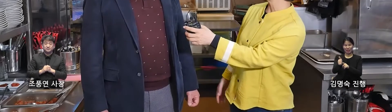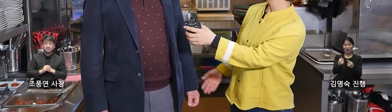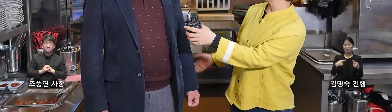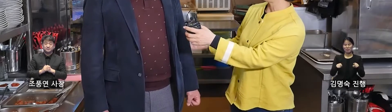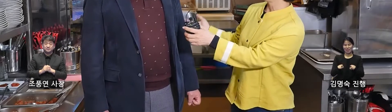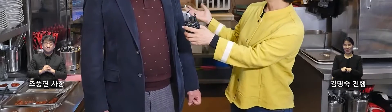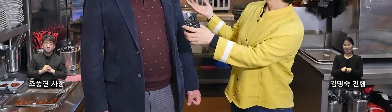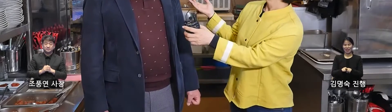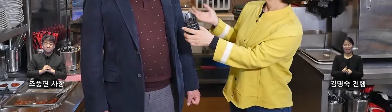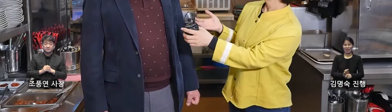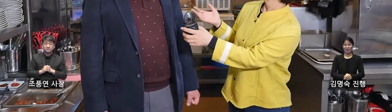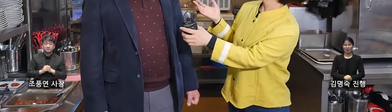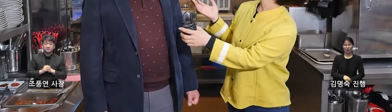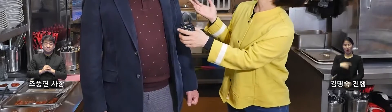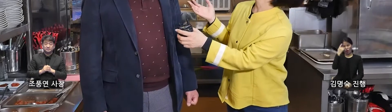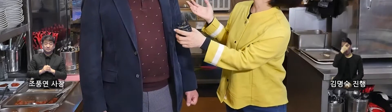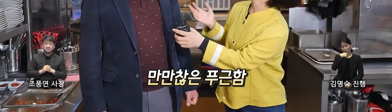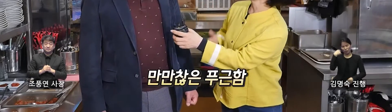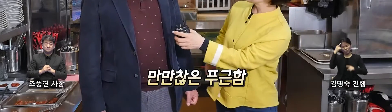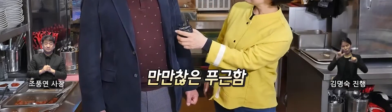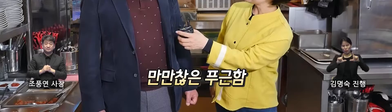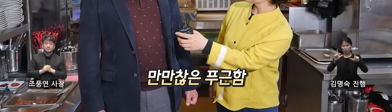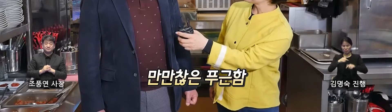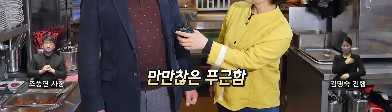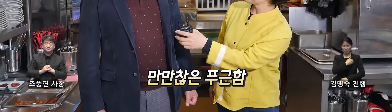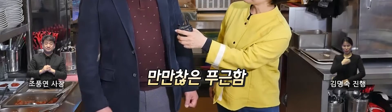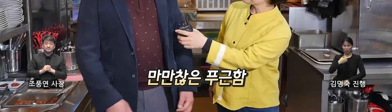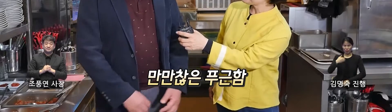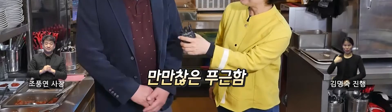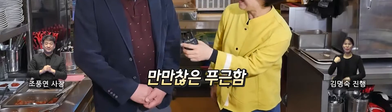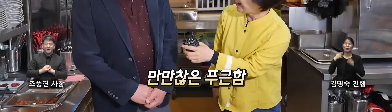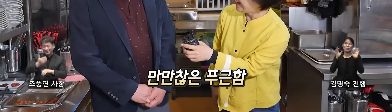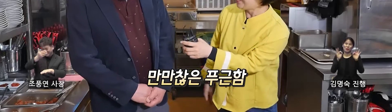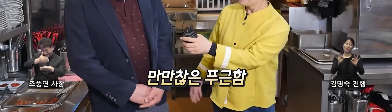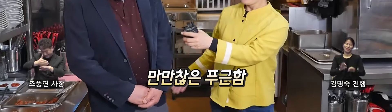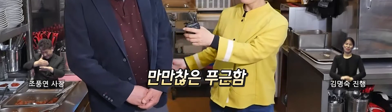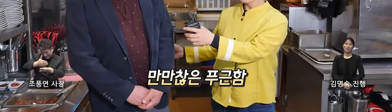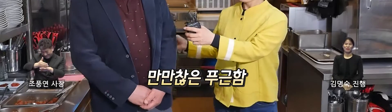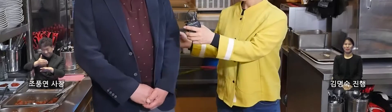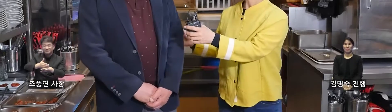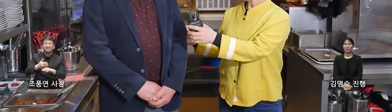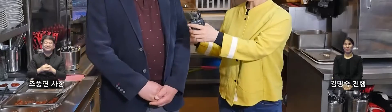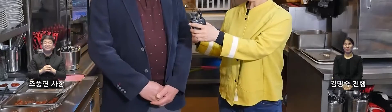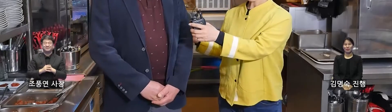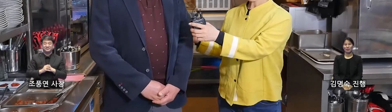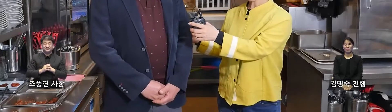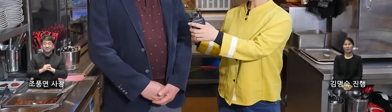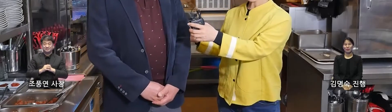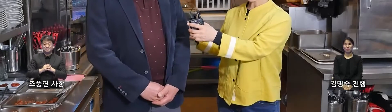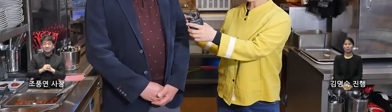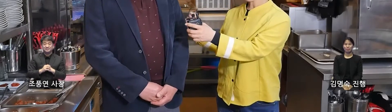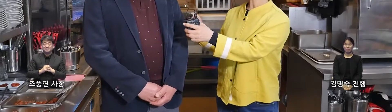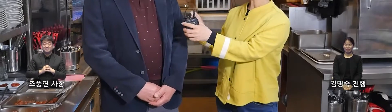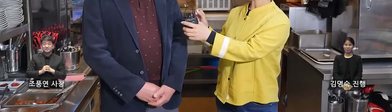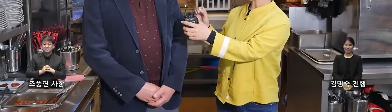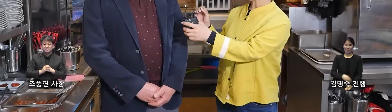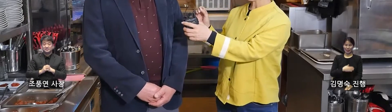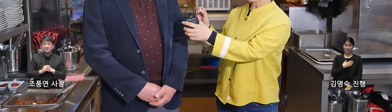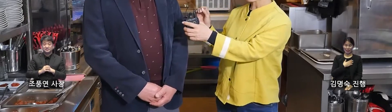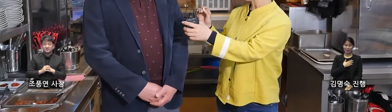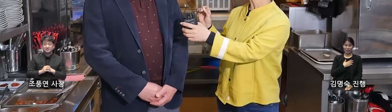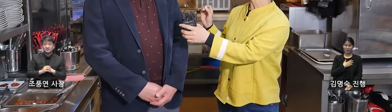본부장님과 같이 네. 되게 푸근하신 인상이세요. 아, 고맙습니다. 근데 제가 살짝